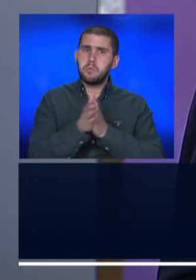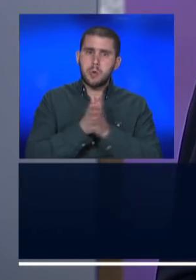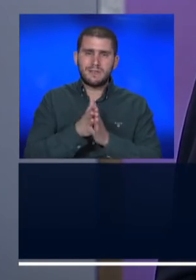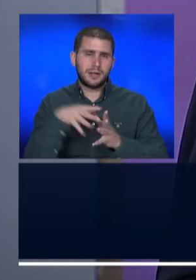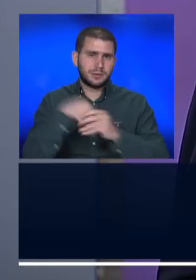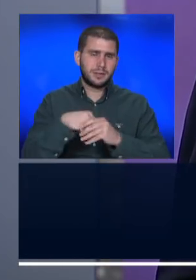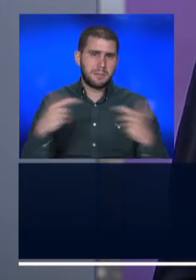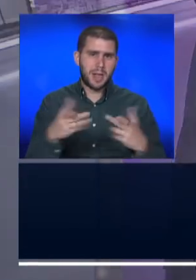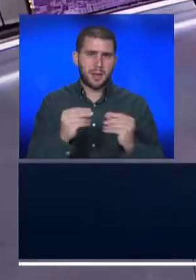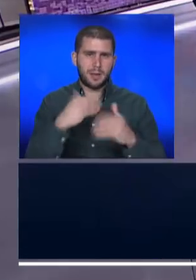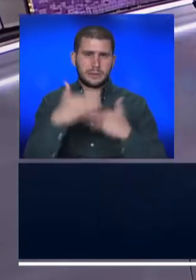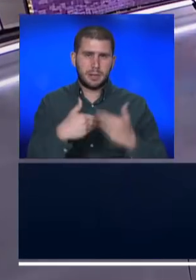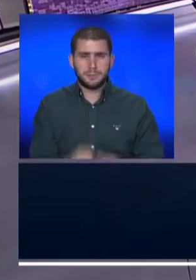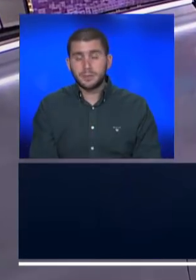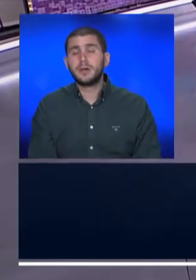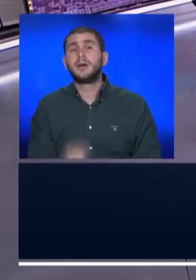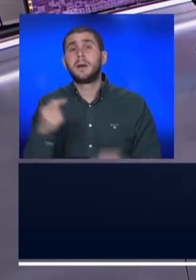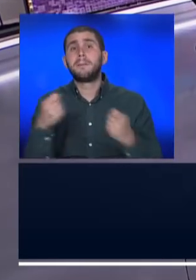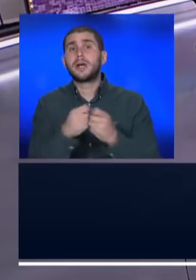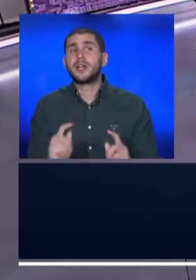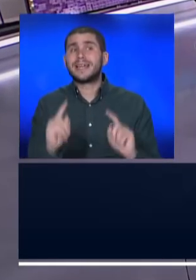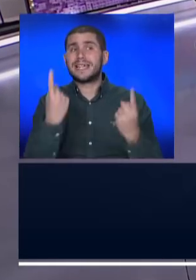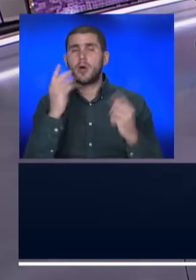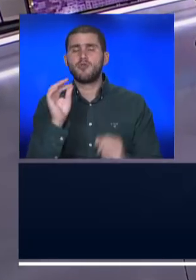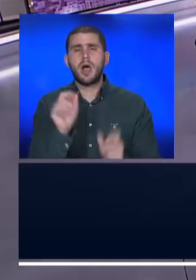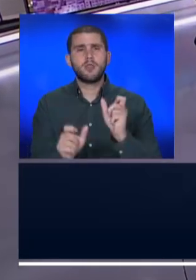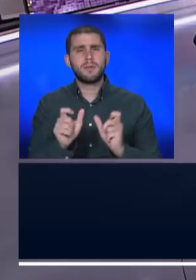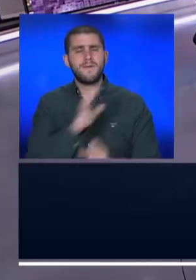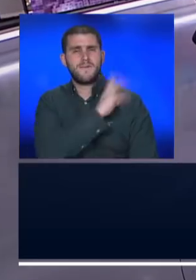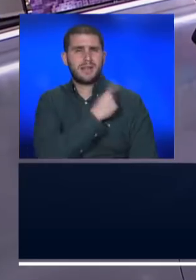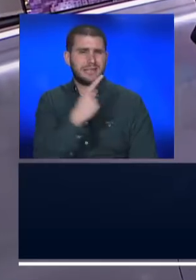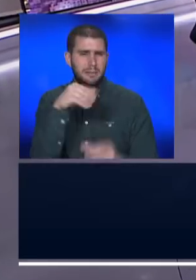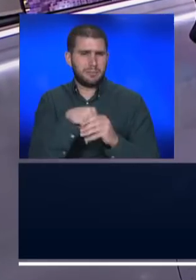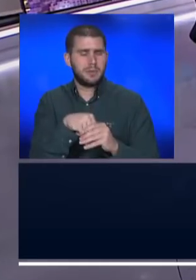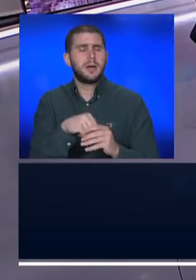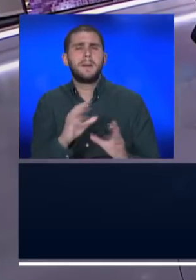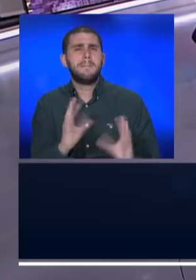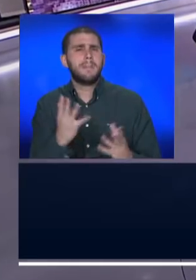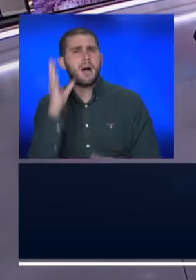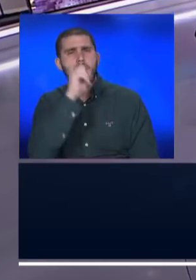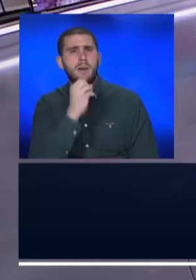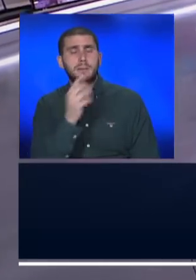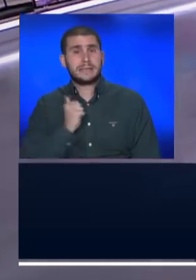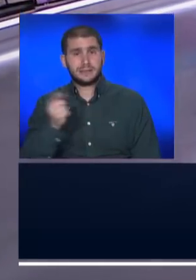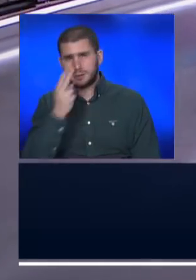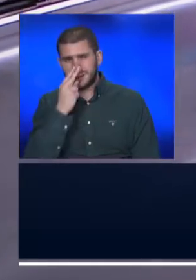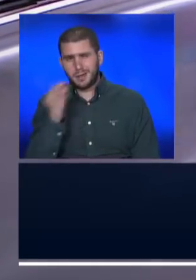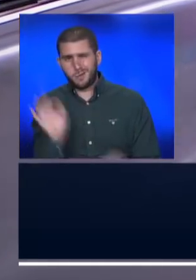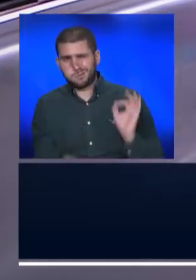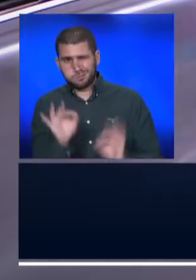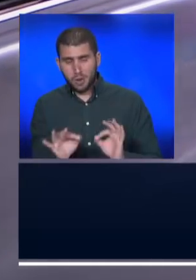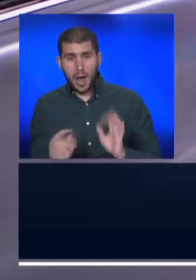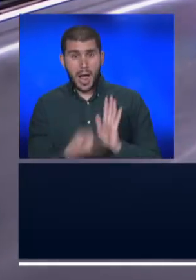בלבנון. לגבי האירוע הזה של גורמים פלסטינים שם, מה ההבנה בצהל, שזו פרובוקציה חד פעמית, או שאנחנו יכולים לראות